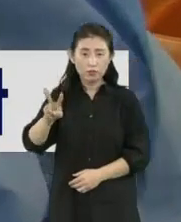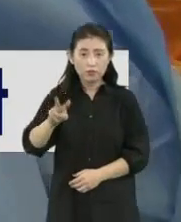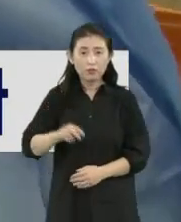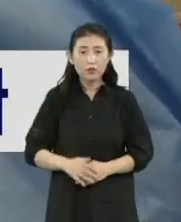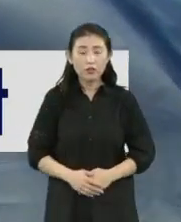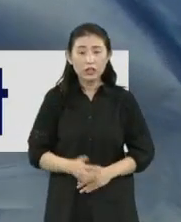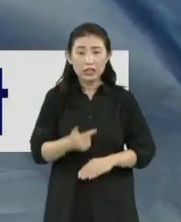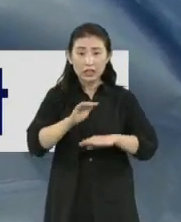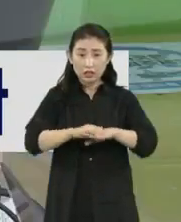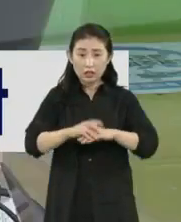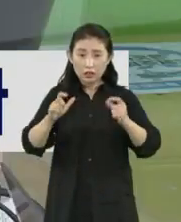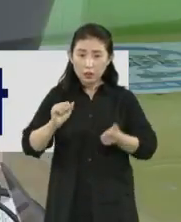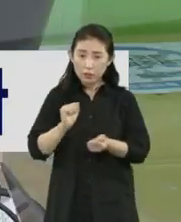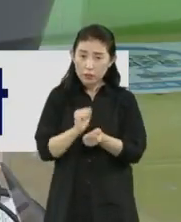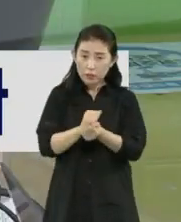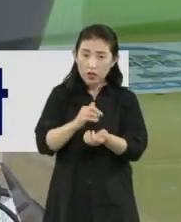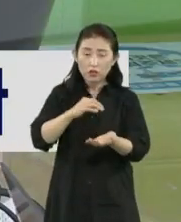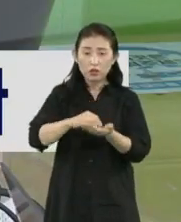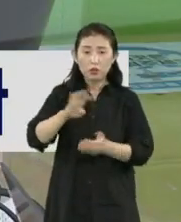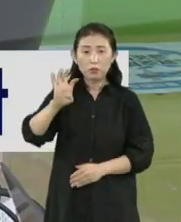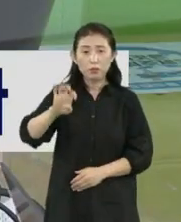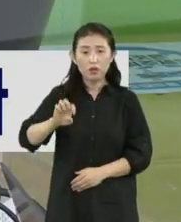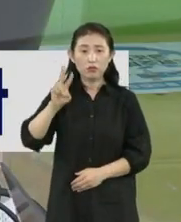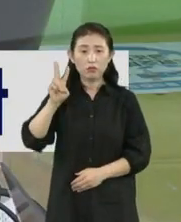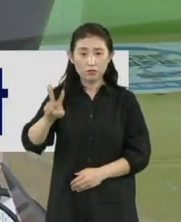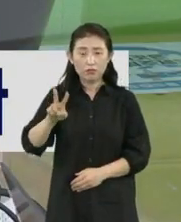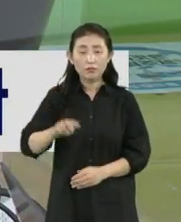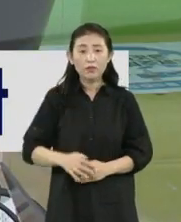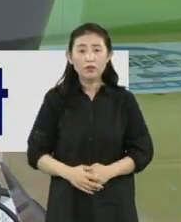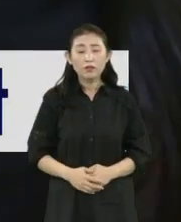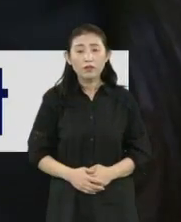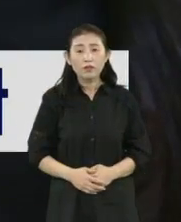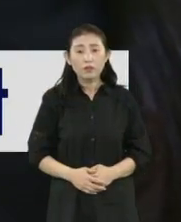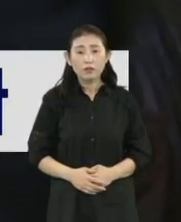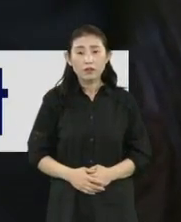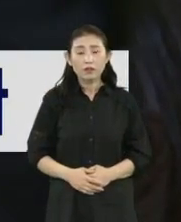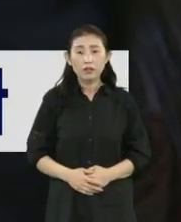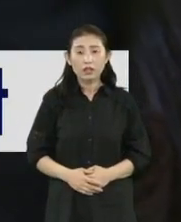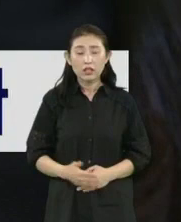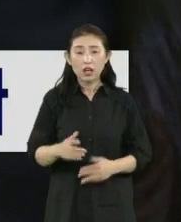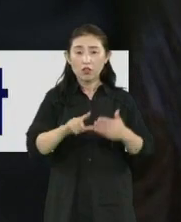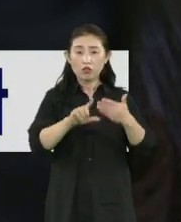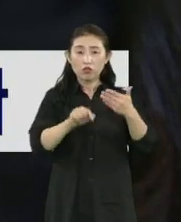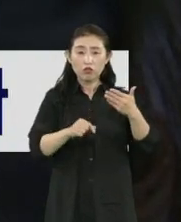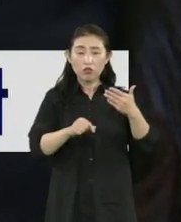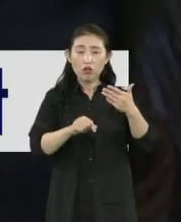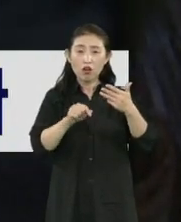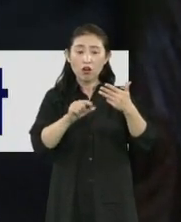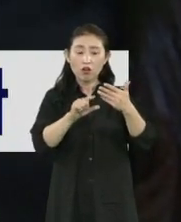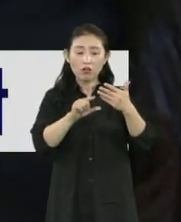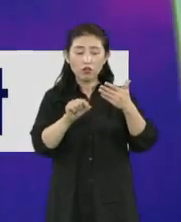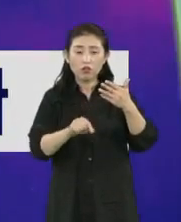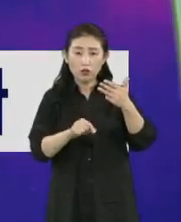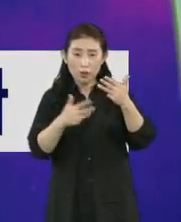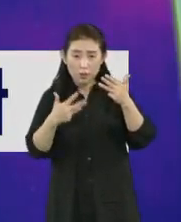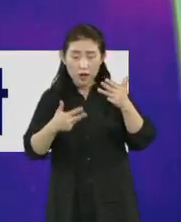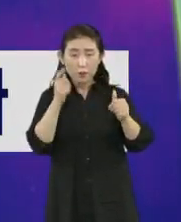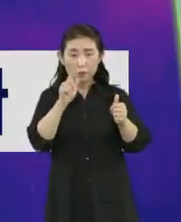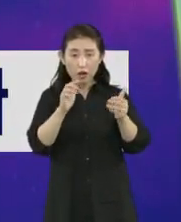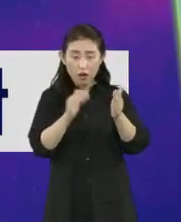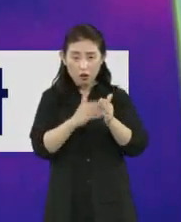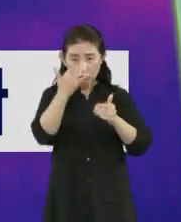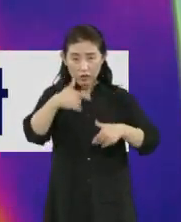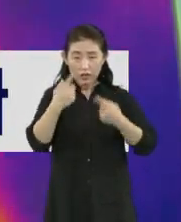22명에 이르는 등 대전에서만 모두 42명이 추가됐습니다. 지난달 8일 확진 판정을 받은 이후